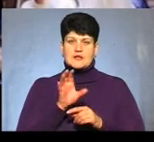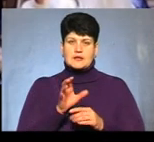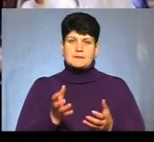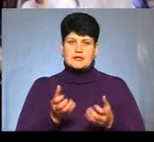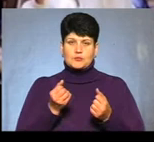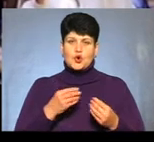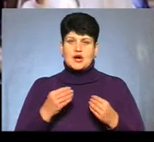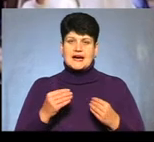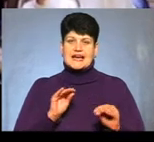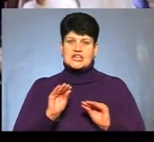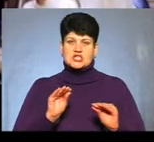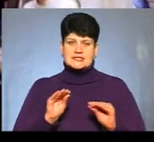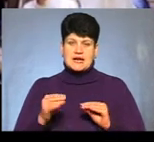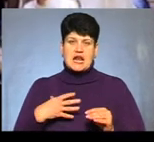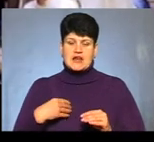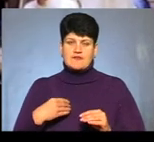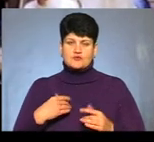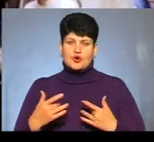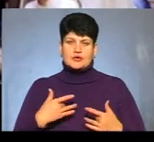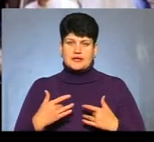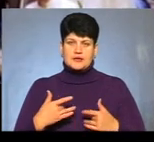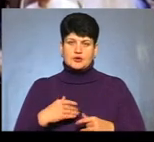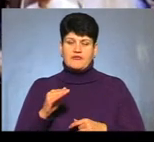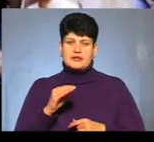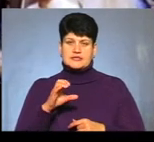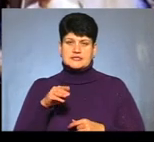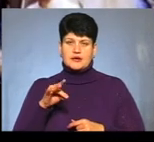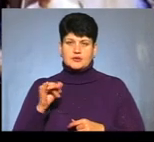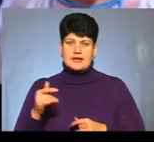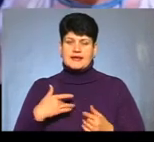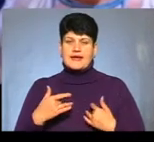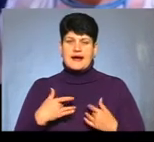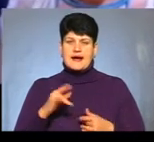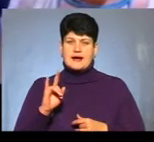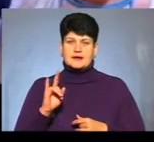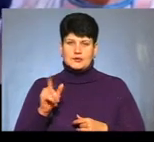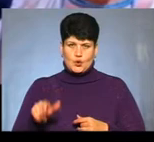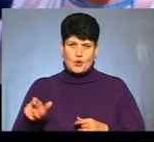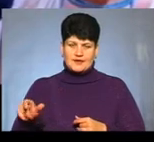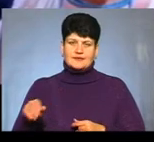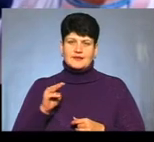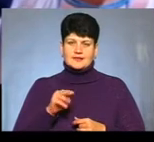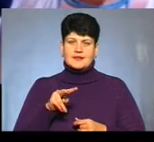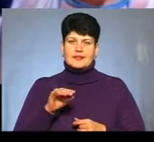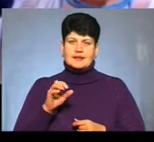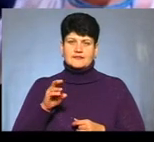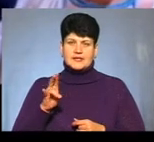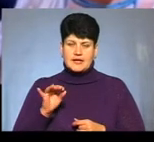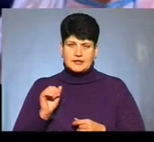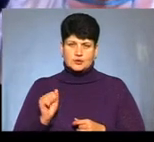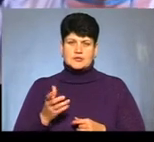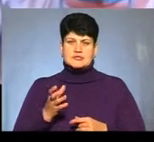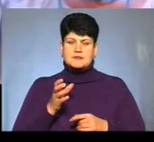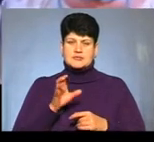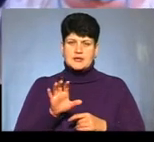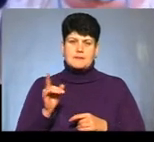Це відео на підтримку режисера Львівського театру імені Марії Заньковецької Федора Стригуна та його дружини акторки Таїсії Литвиненко. Записали